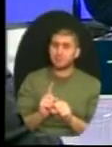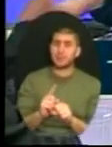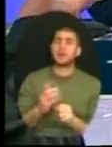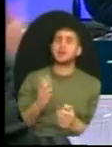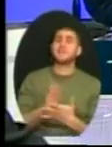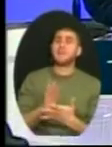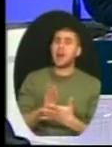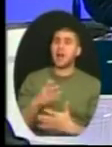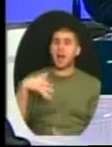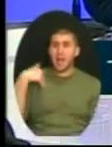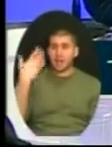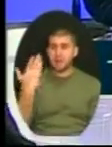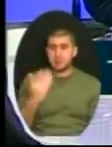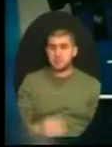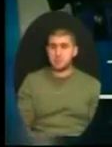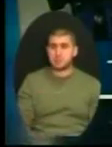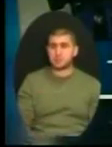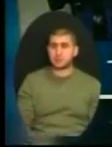אחרי